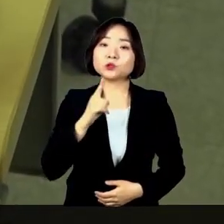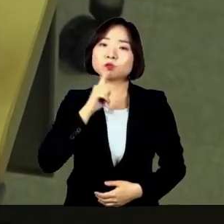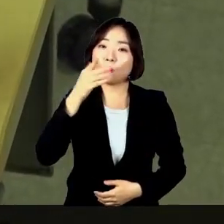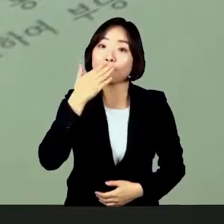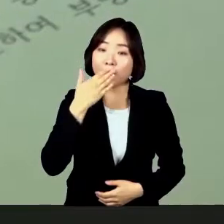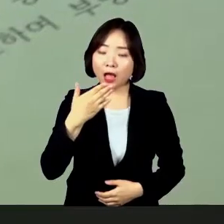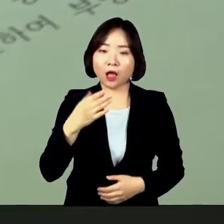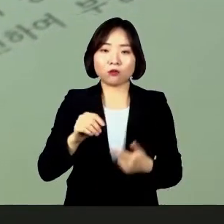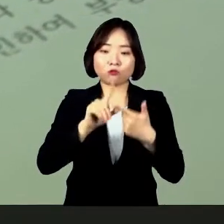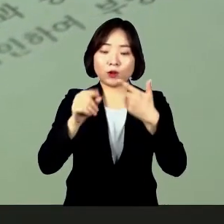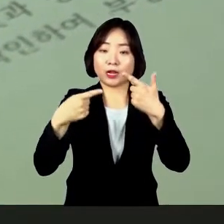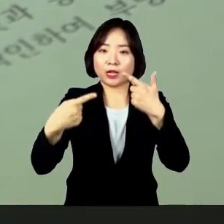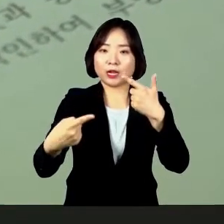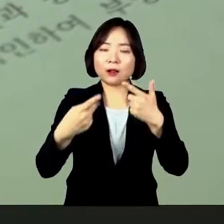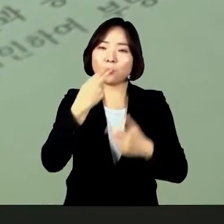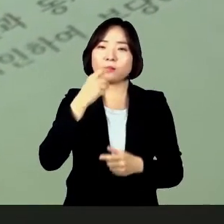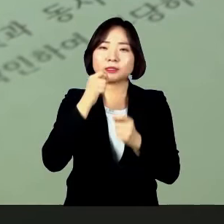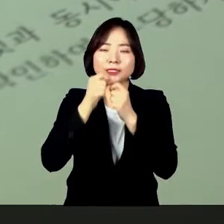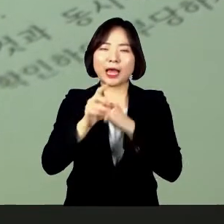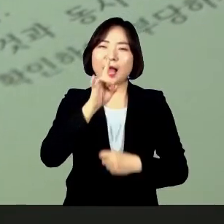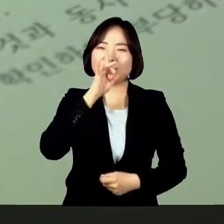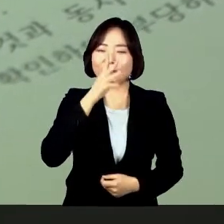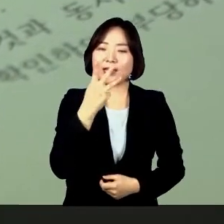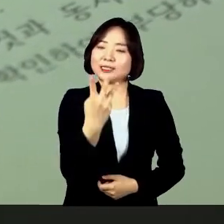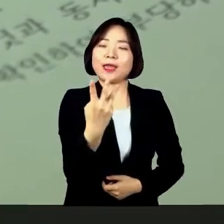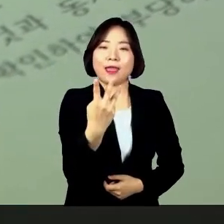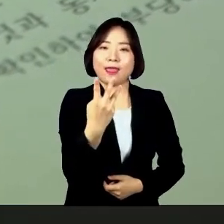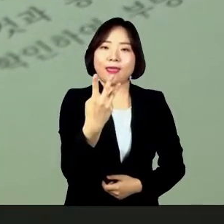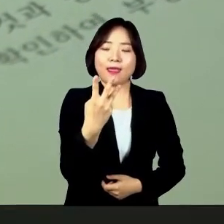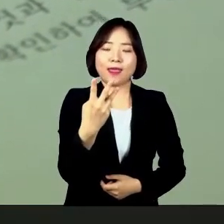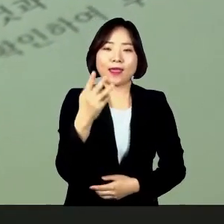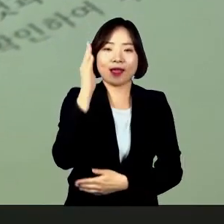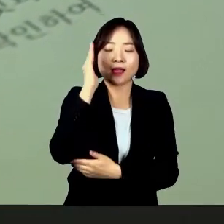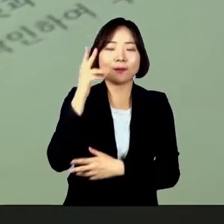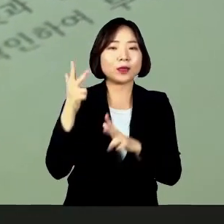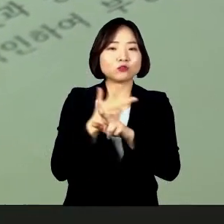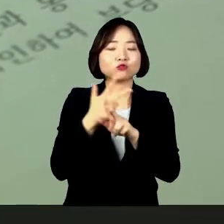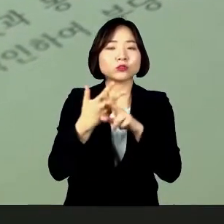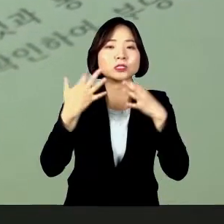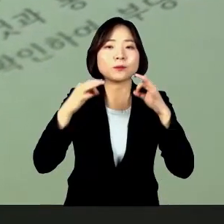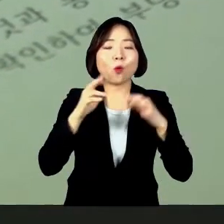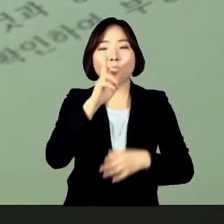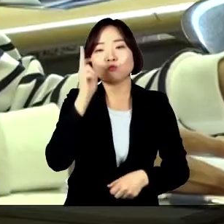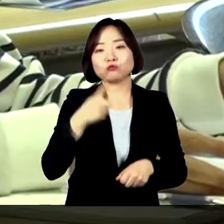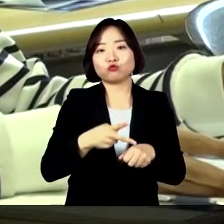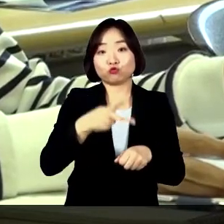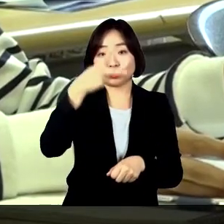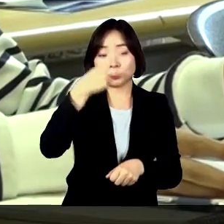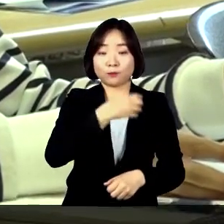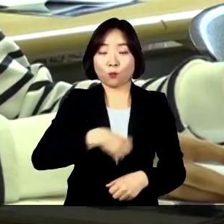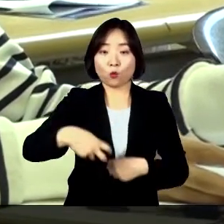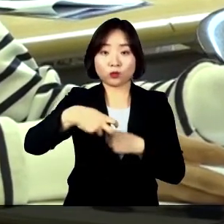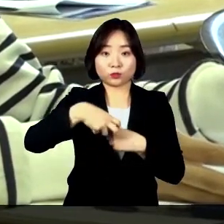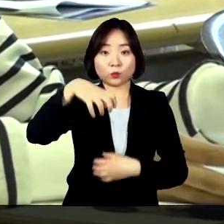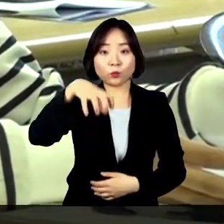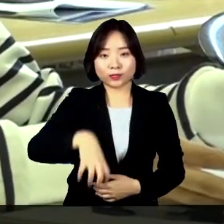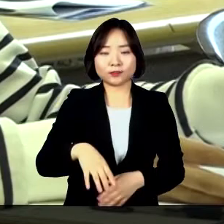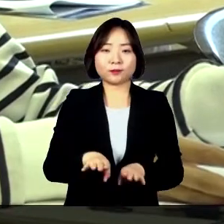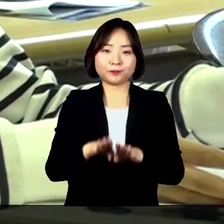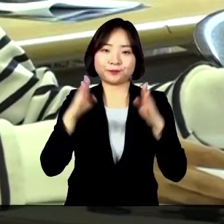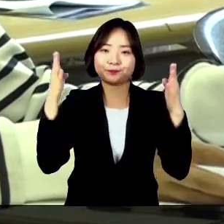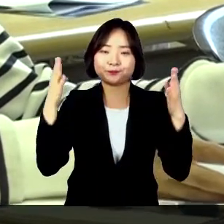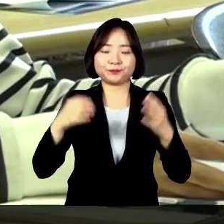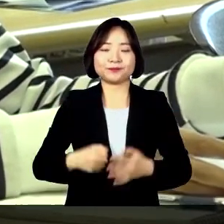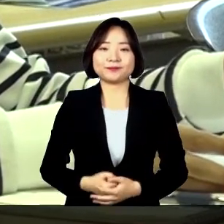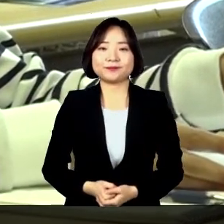있어요, 6월 1일 보험사기 안 돼요 안 돼 등 세 차례 강의가 매주 금요일 오후 2시 서북구 보건소 회의실에서